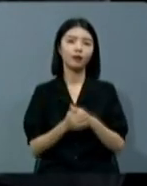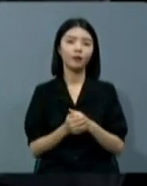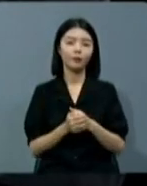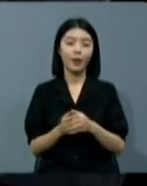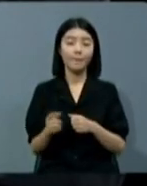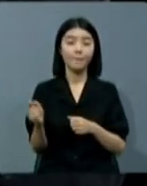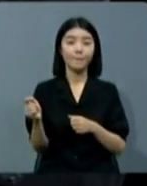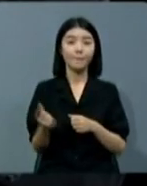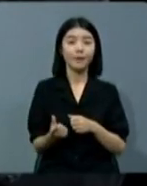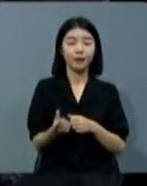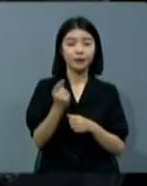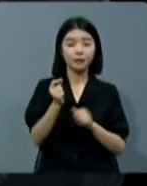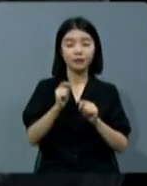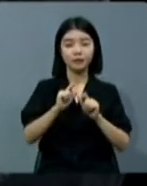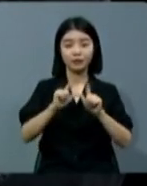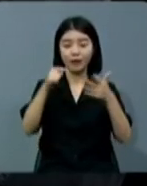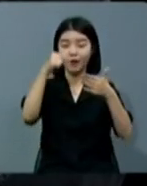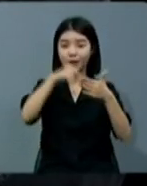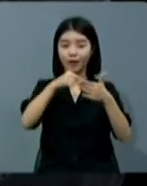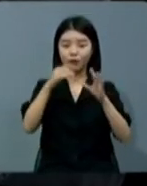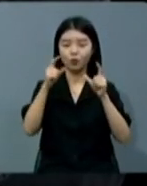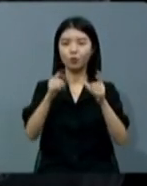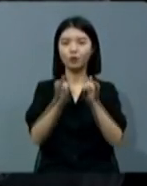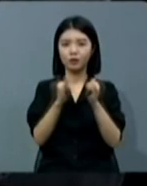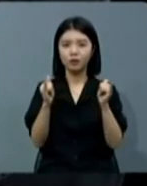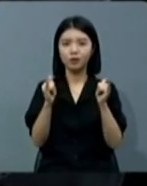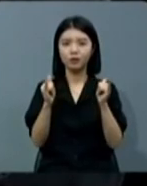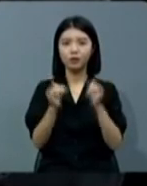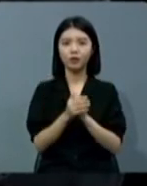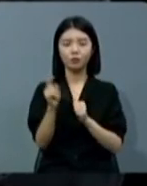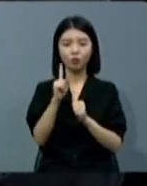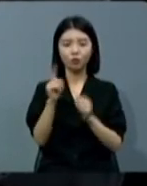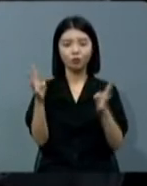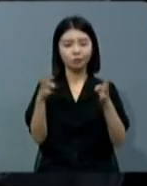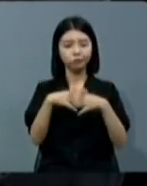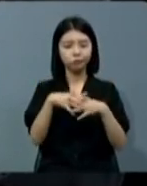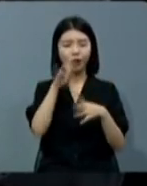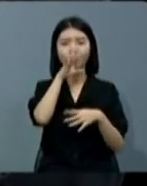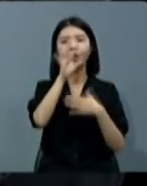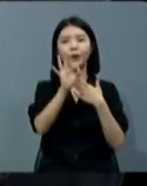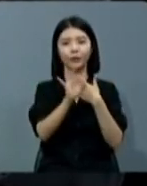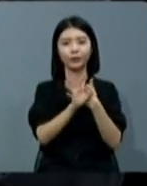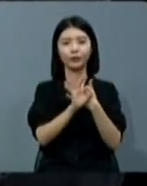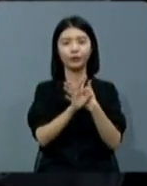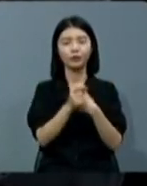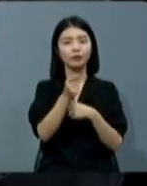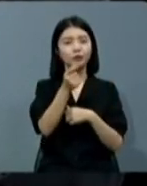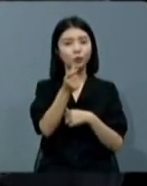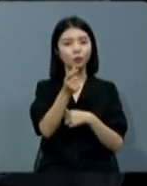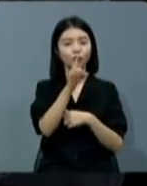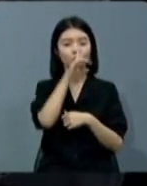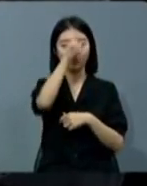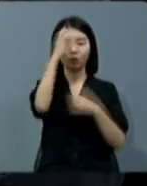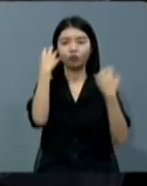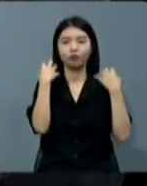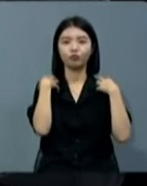빠른 시일 내에 어떤 그 도민들 간에 어떤 타협이 안 된다 하면은 좀